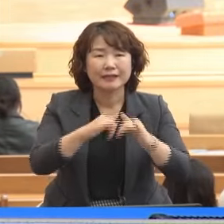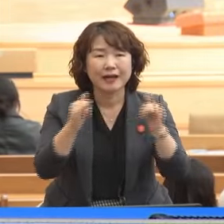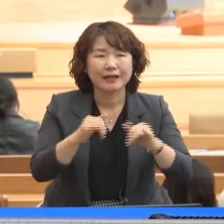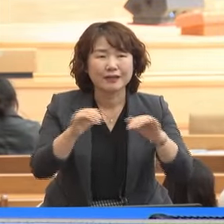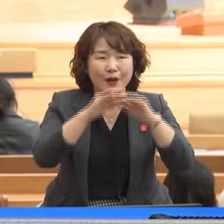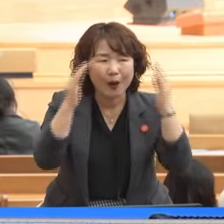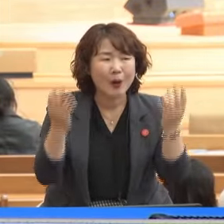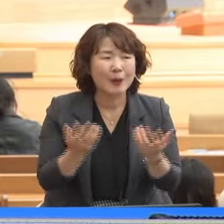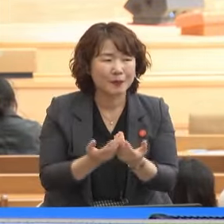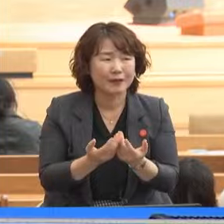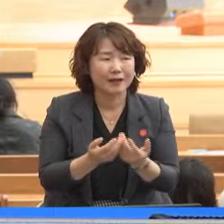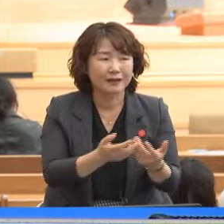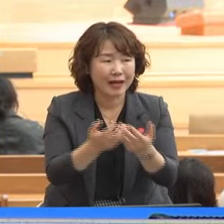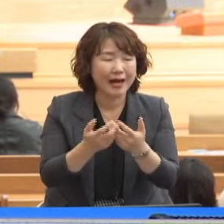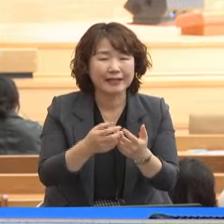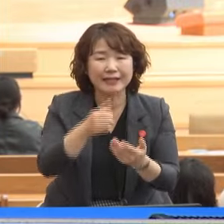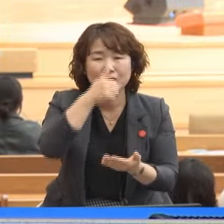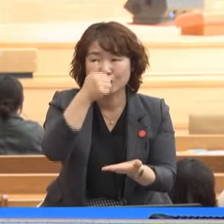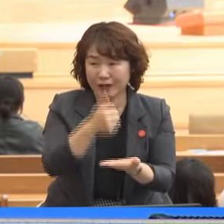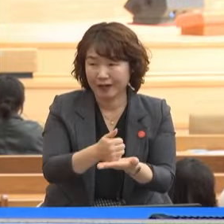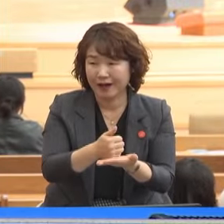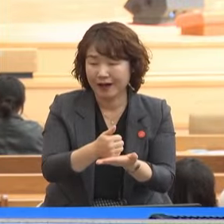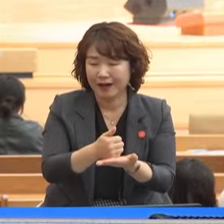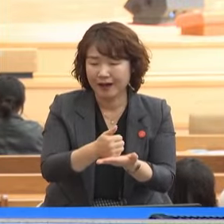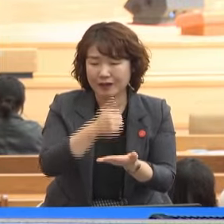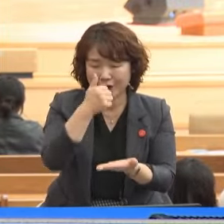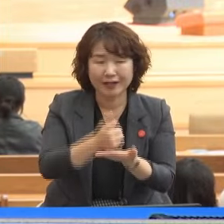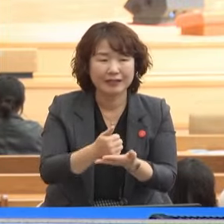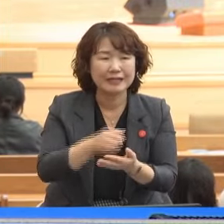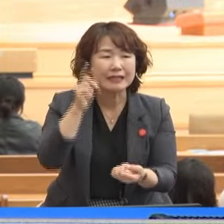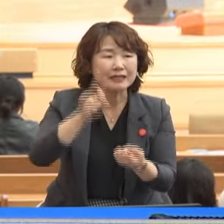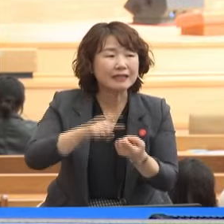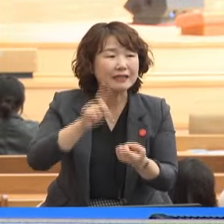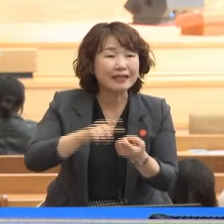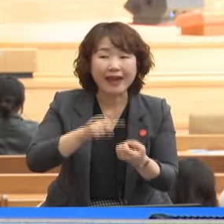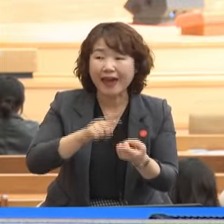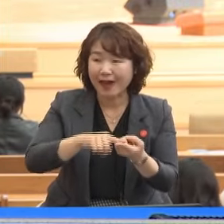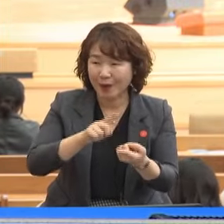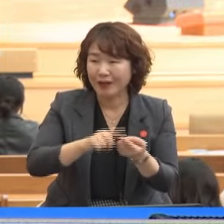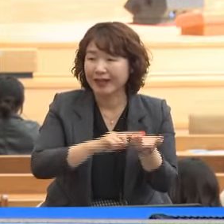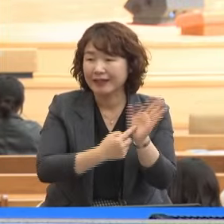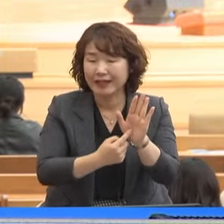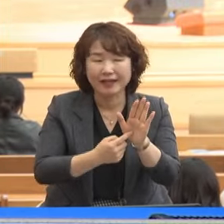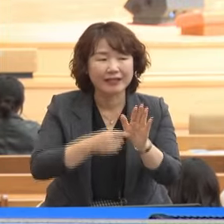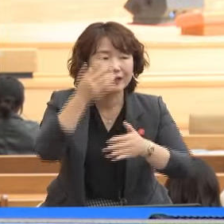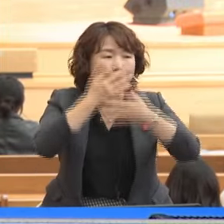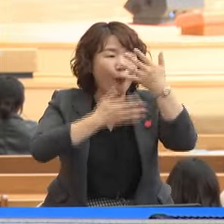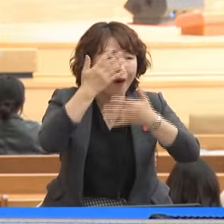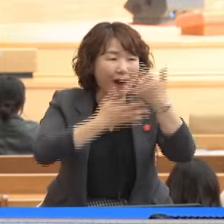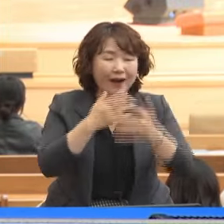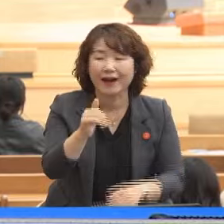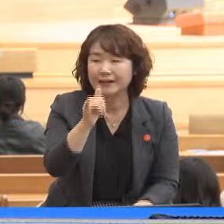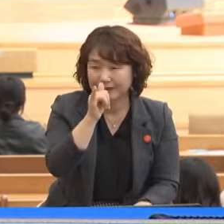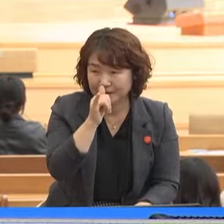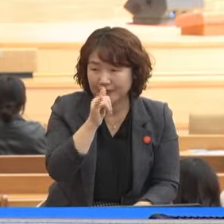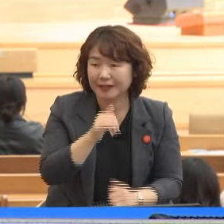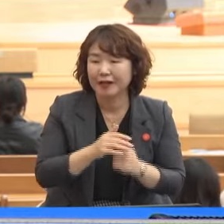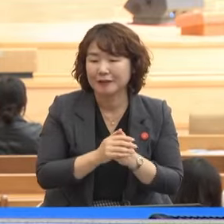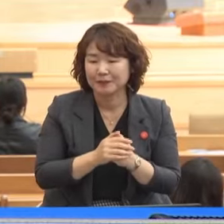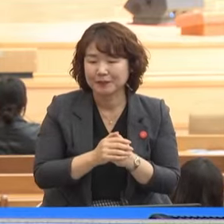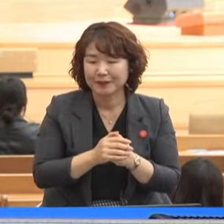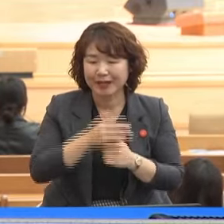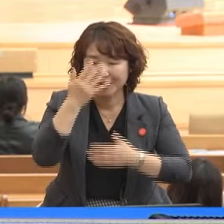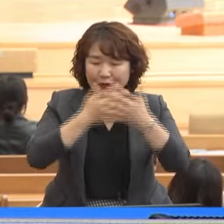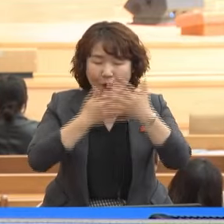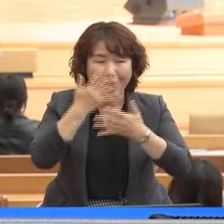뒤덮어버린 그런 적나라한 모습을 그대로 담고 있는 영화가 있어요. 영화 여러분